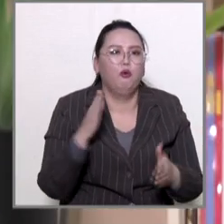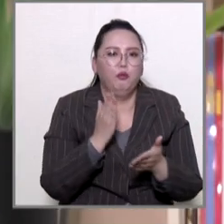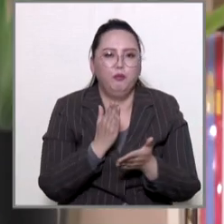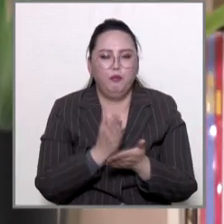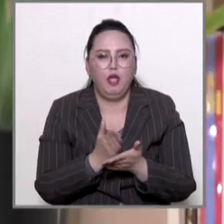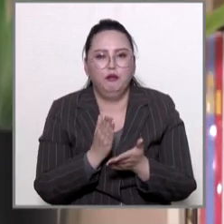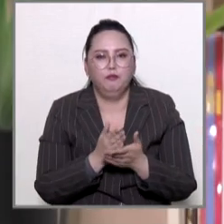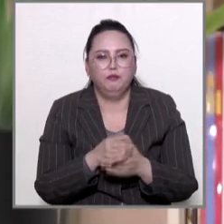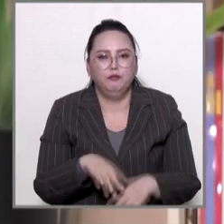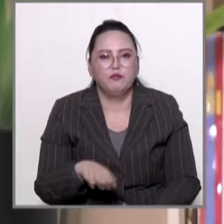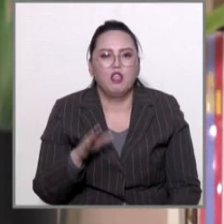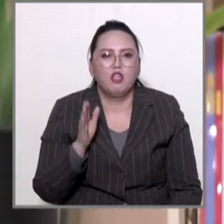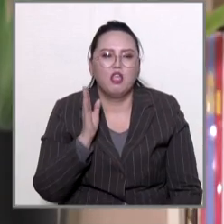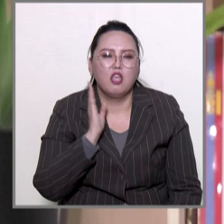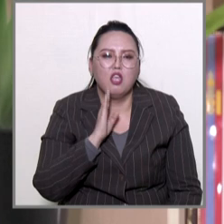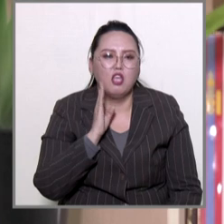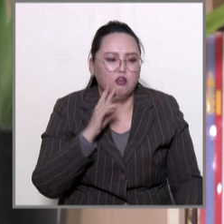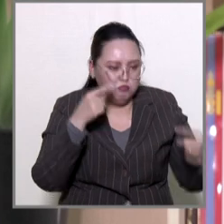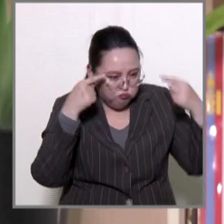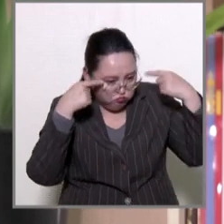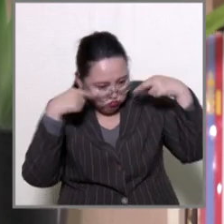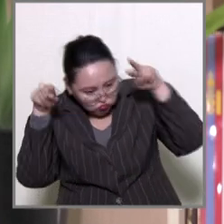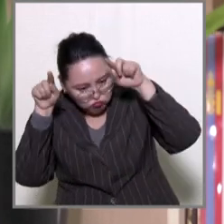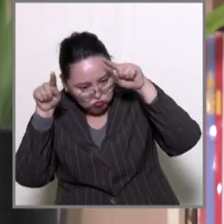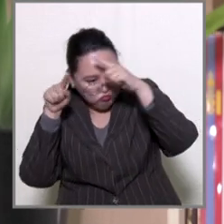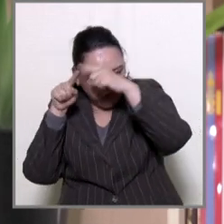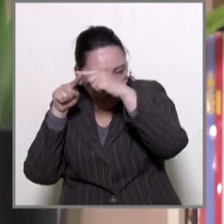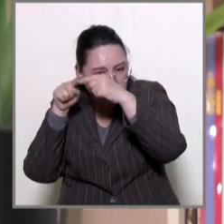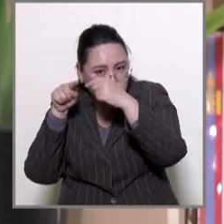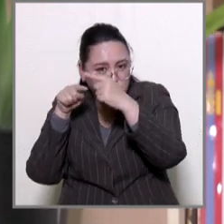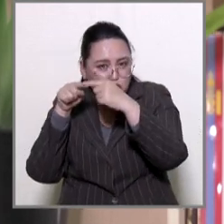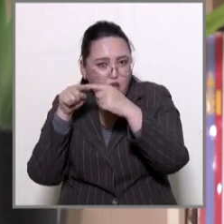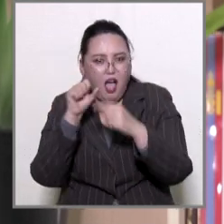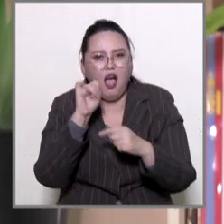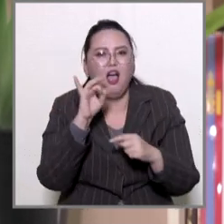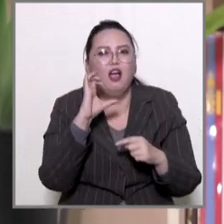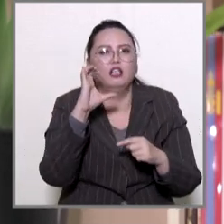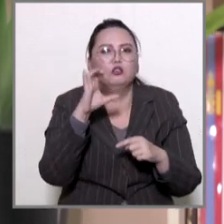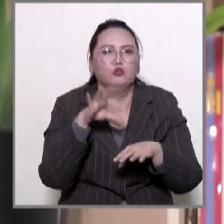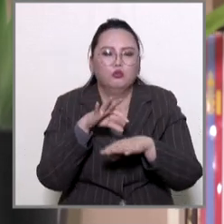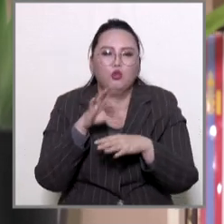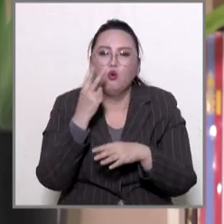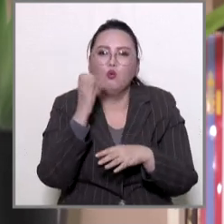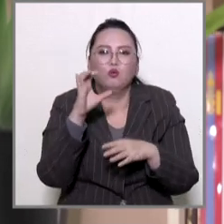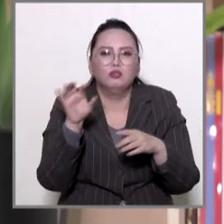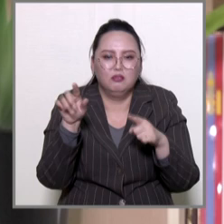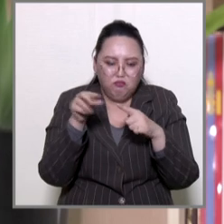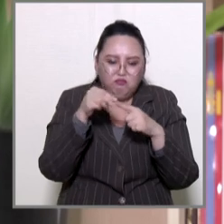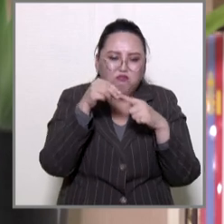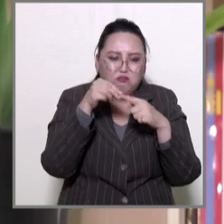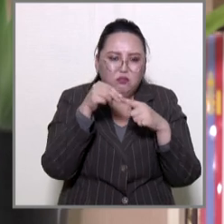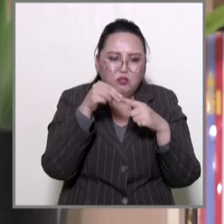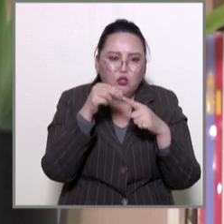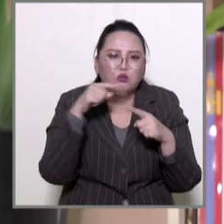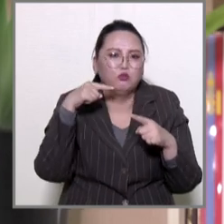алсан эвэрний үзүүрт арьс ус шалбарч тусал цус наалтсан